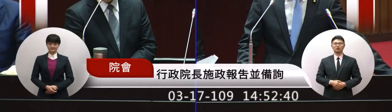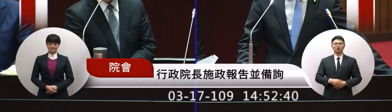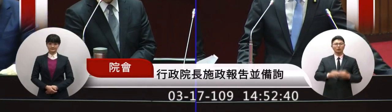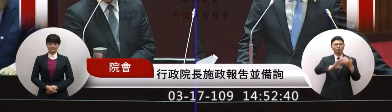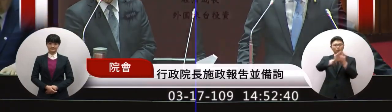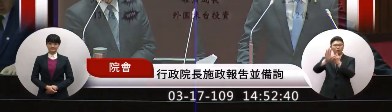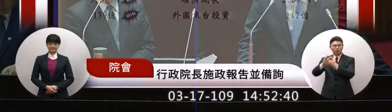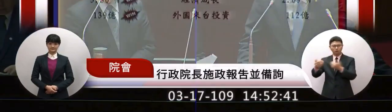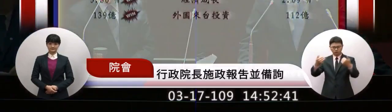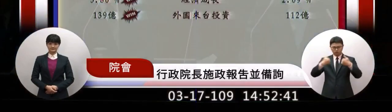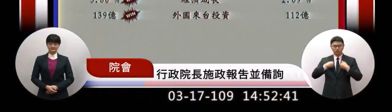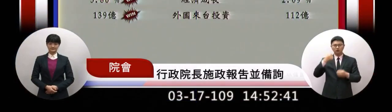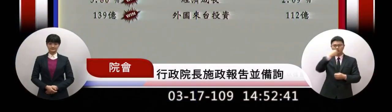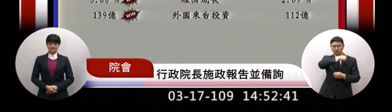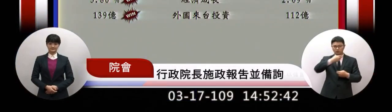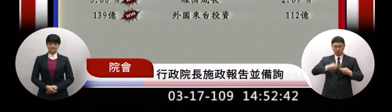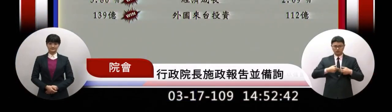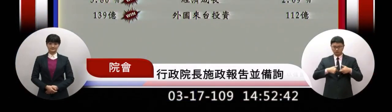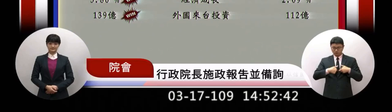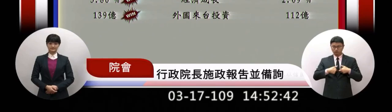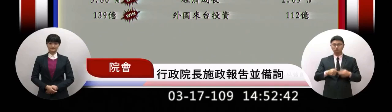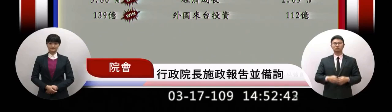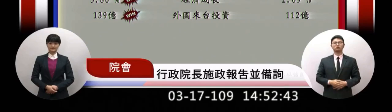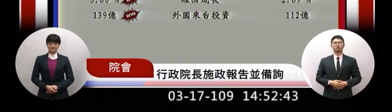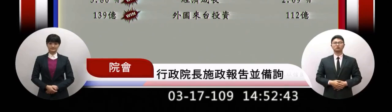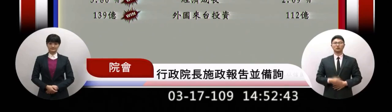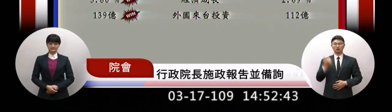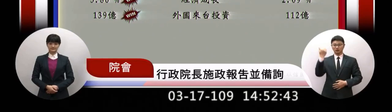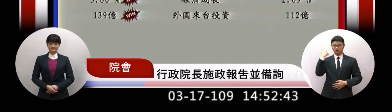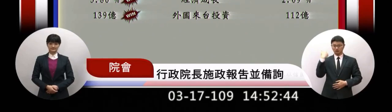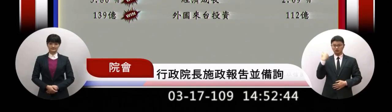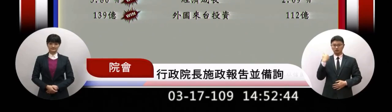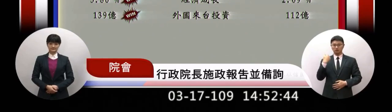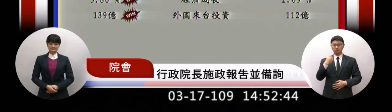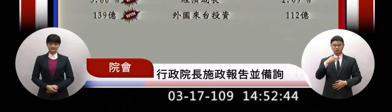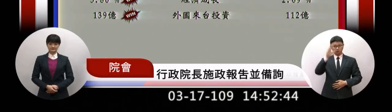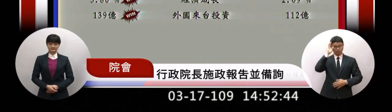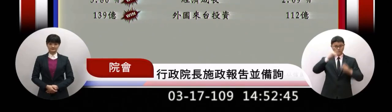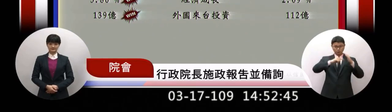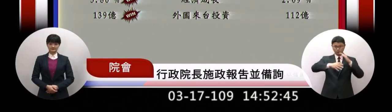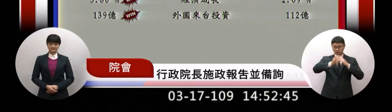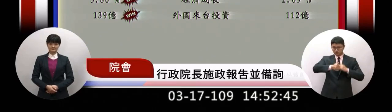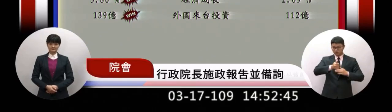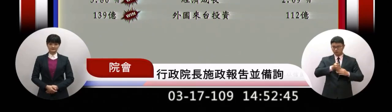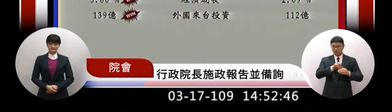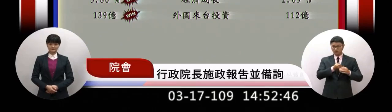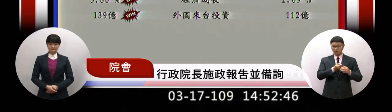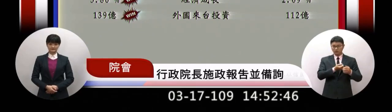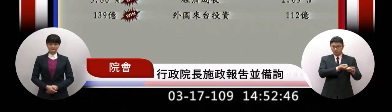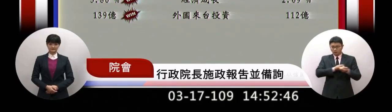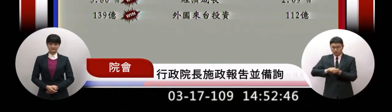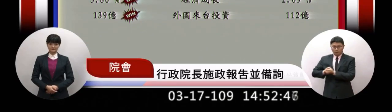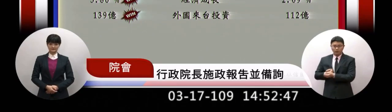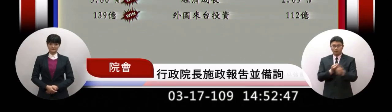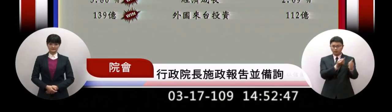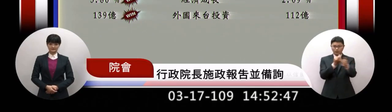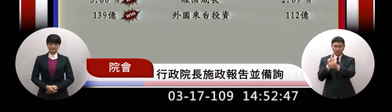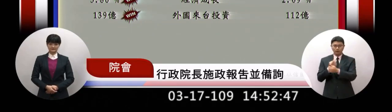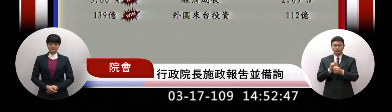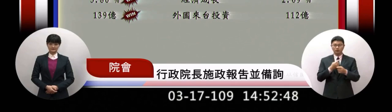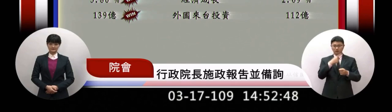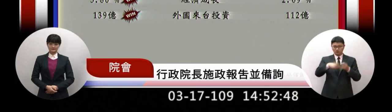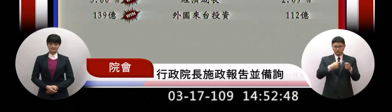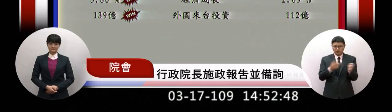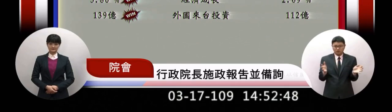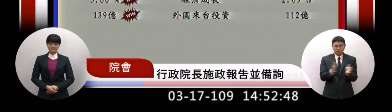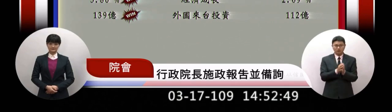心。当年苏院长能够吸引外来投资全年